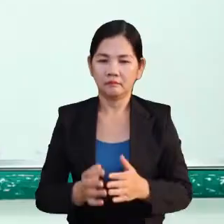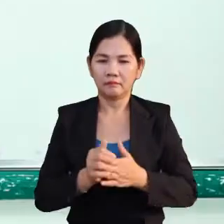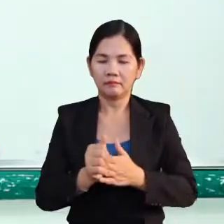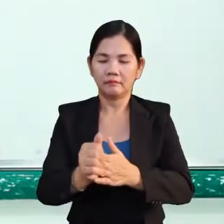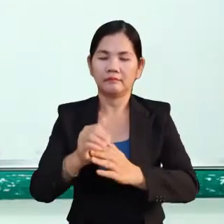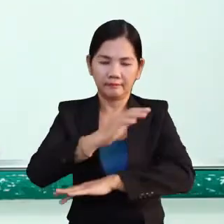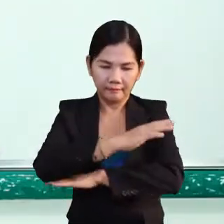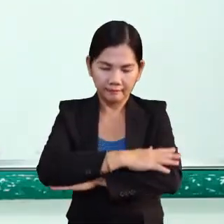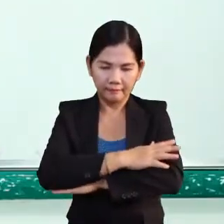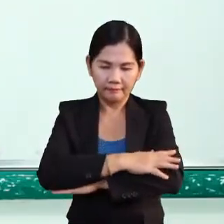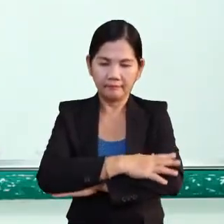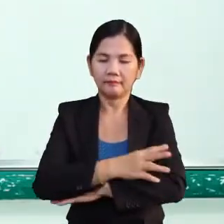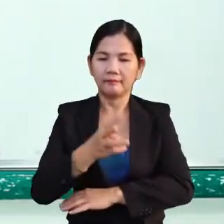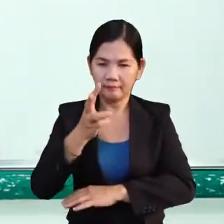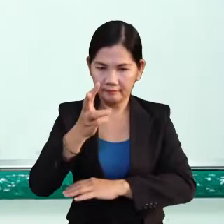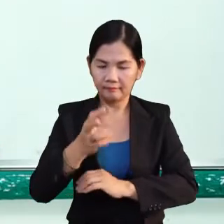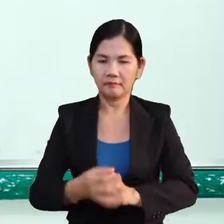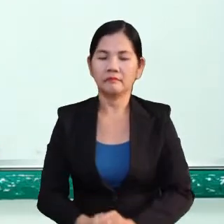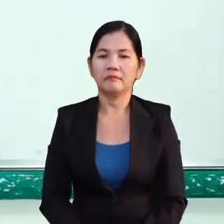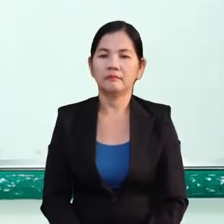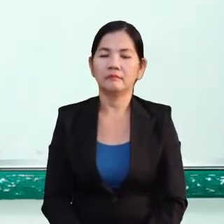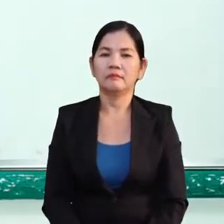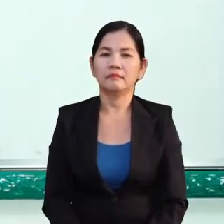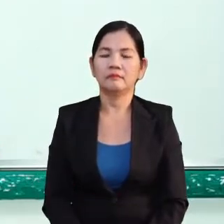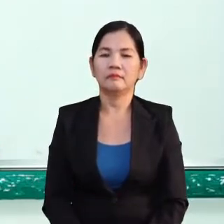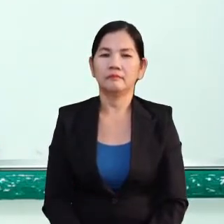សម្រាប់បន្តិច